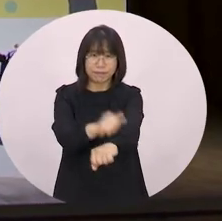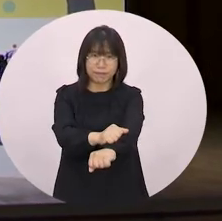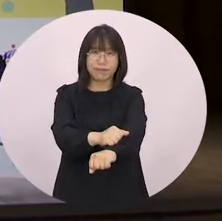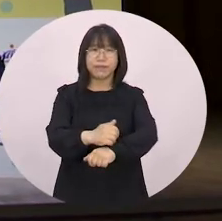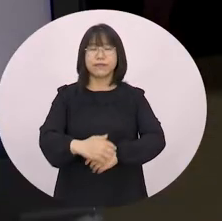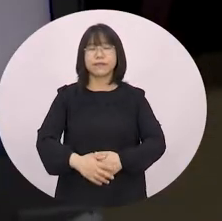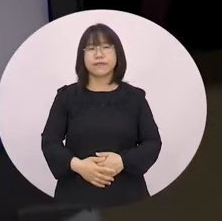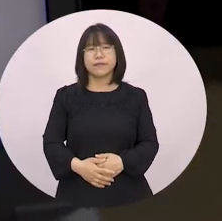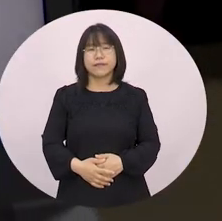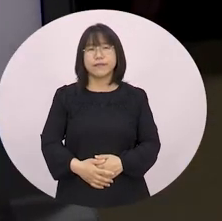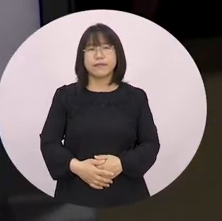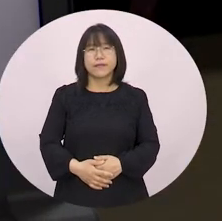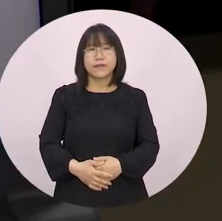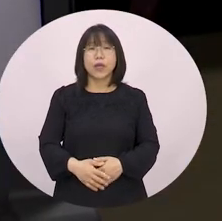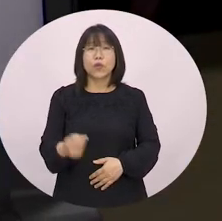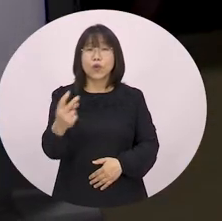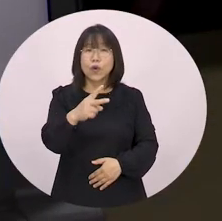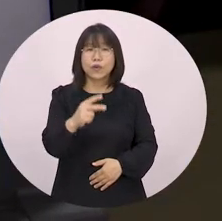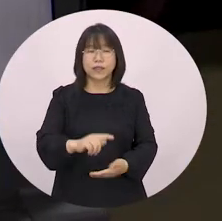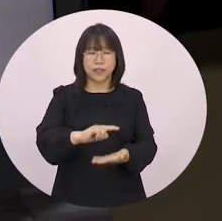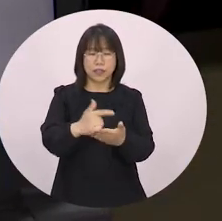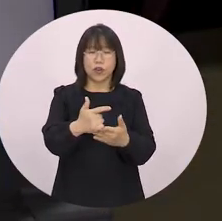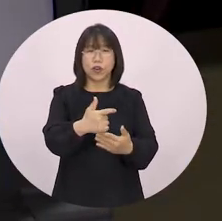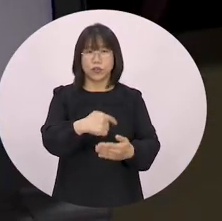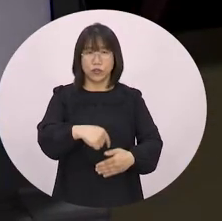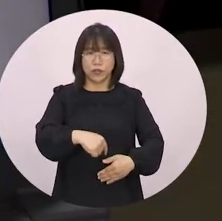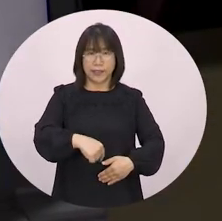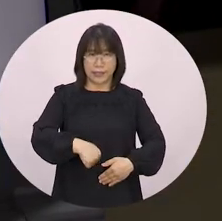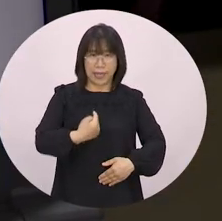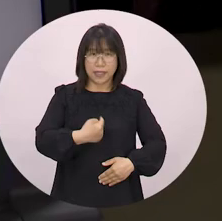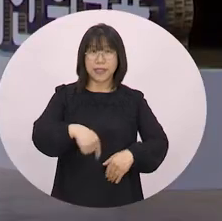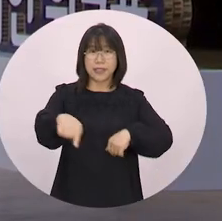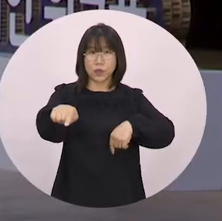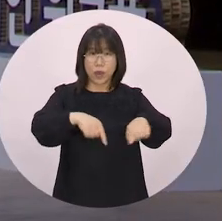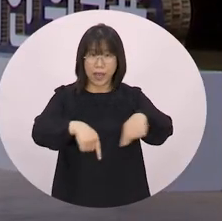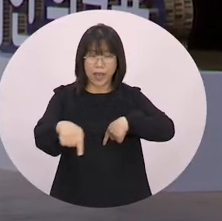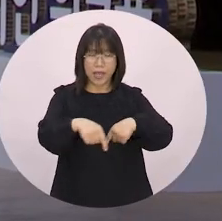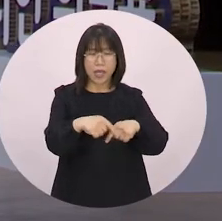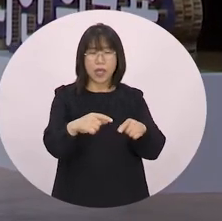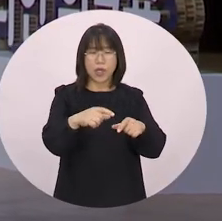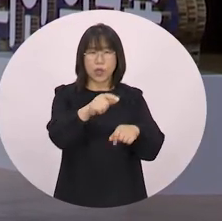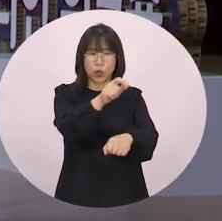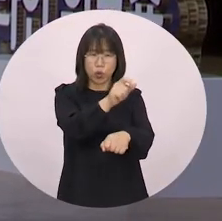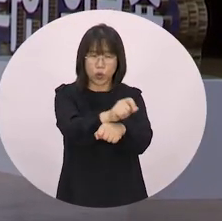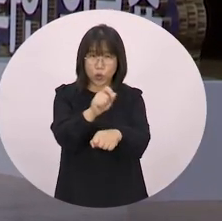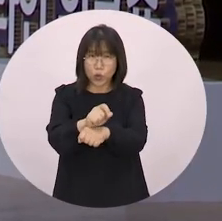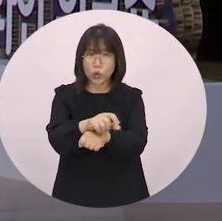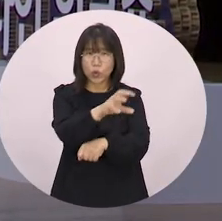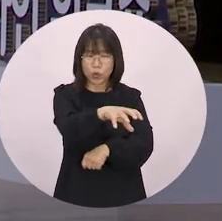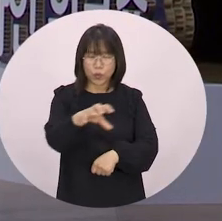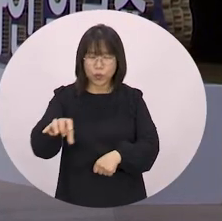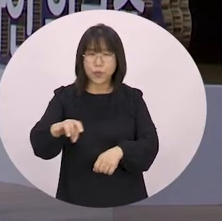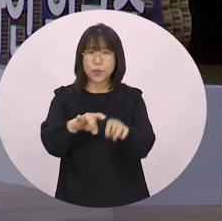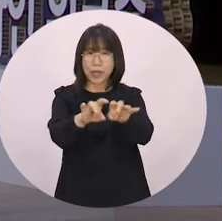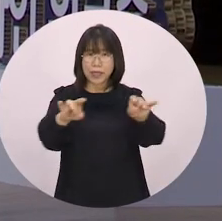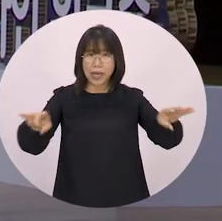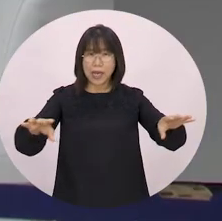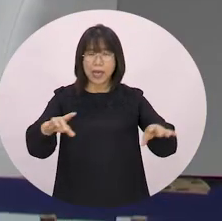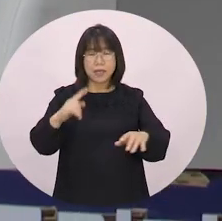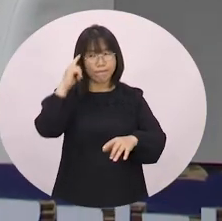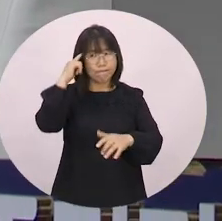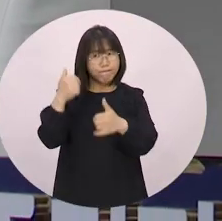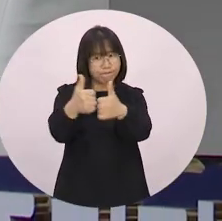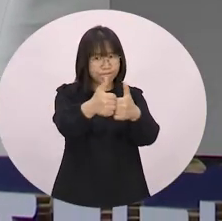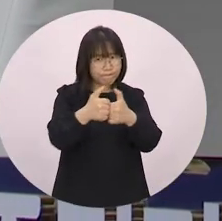시간도 가졌습니다 한편 강서구 주민자치회 는 동별로 자치 계획을 수립해 오는 7월 주민 총회